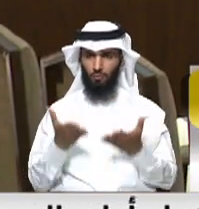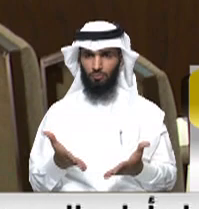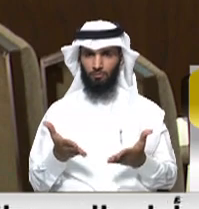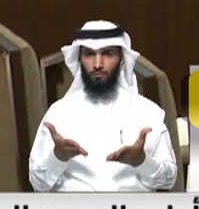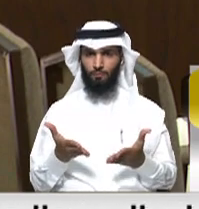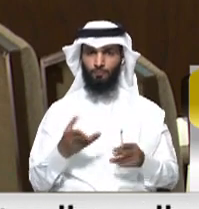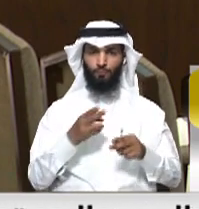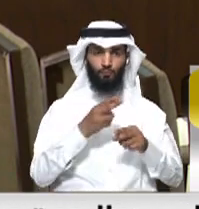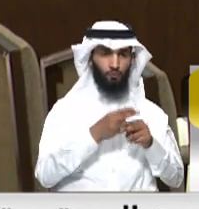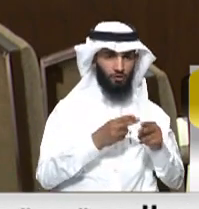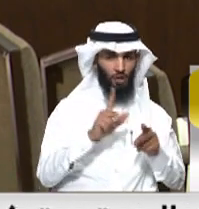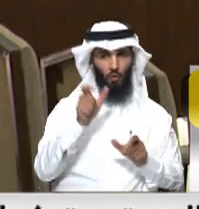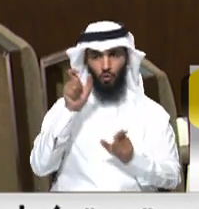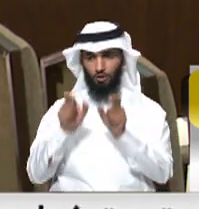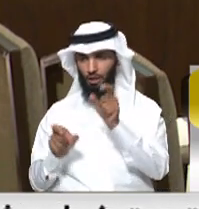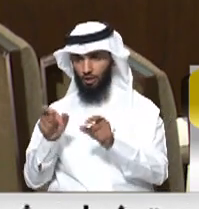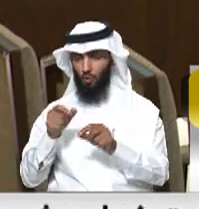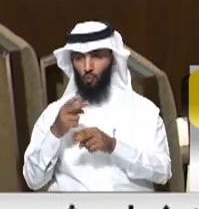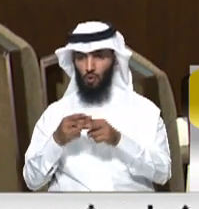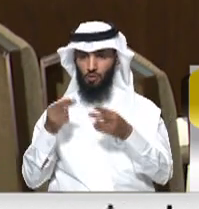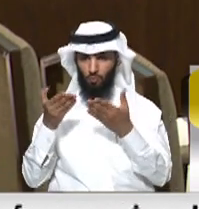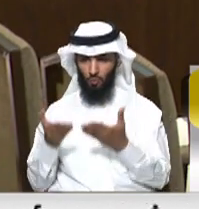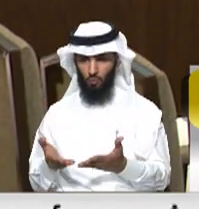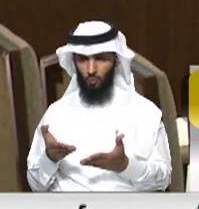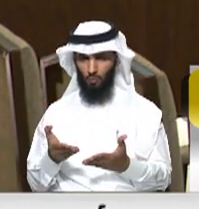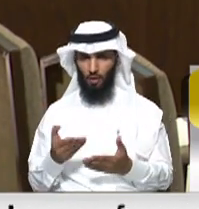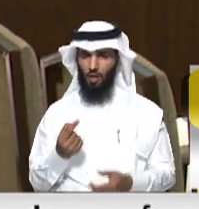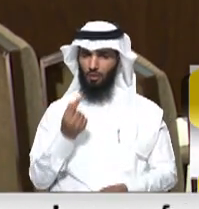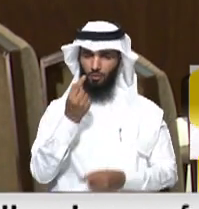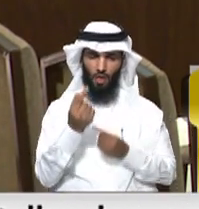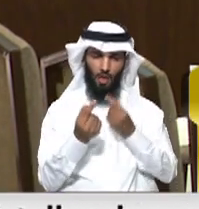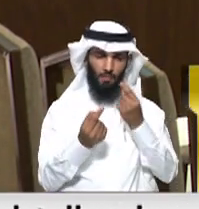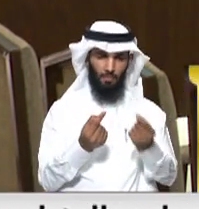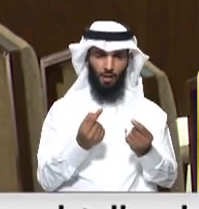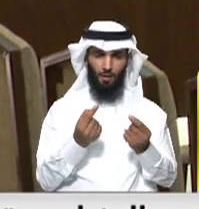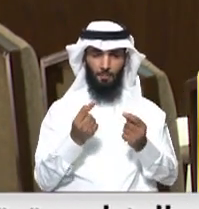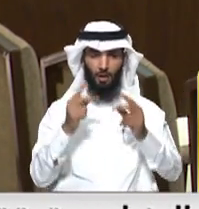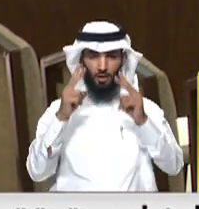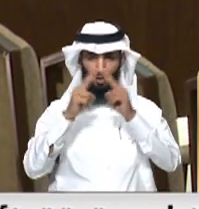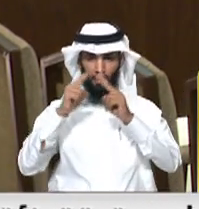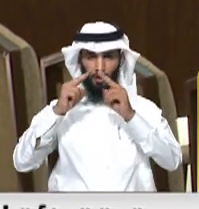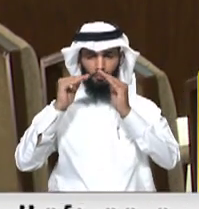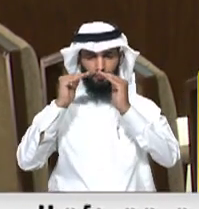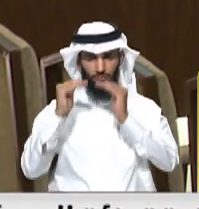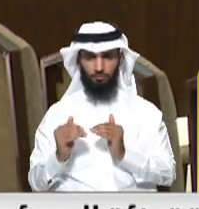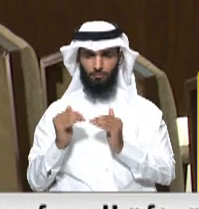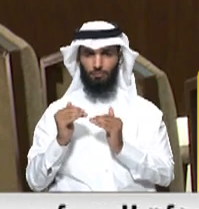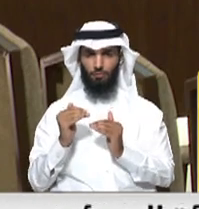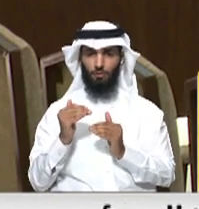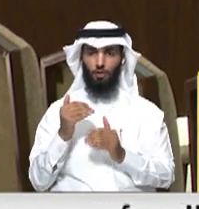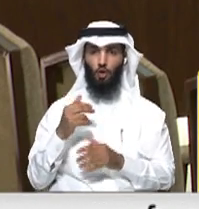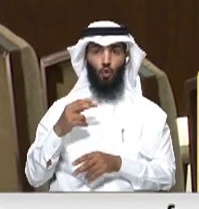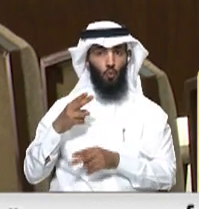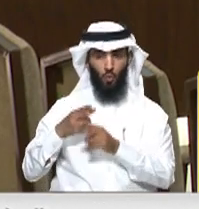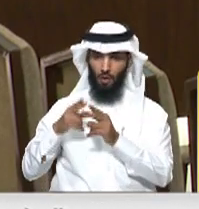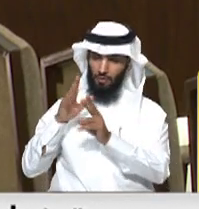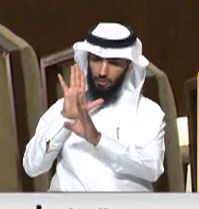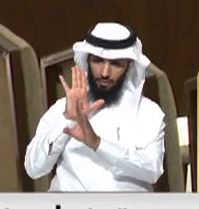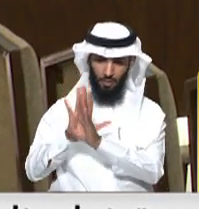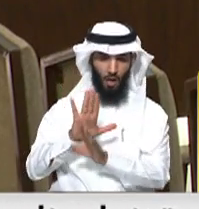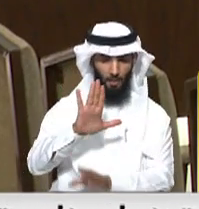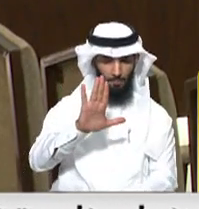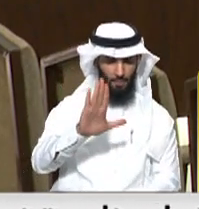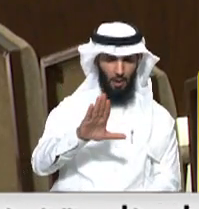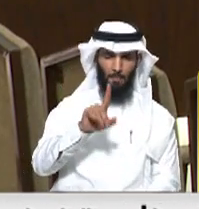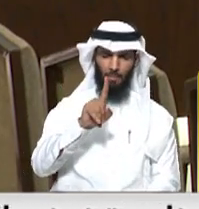انه يعملون على ترشيد هذه الخدمة اللي طبعا المدعومه من قبل الدوله، لان هي راح